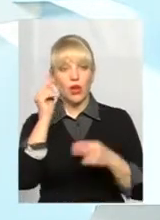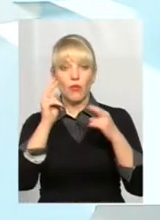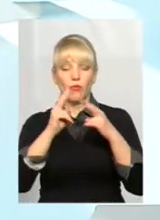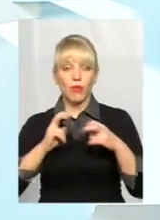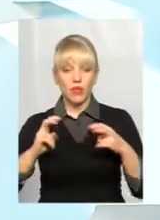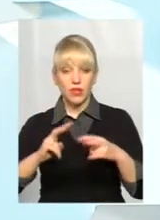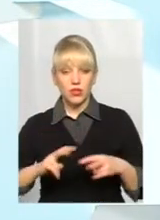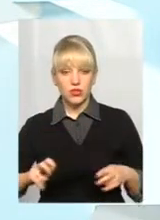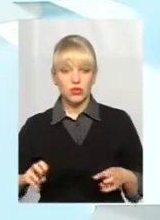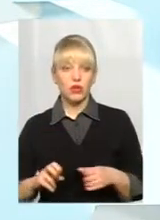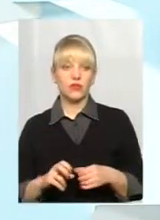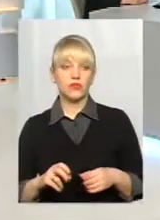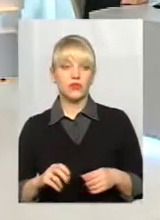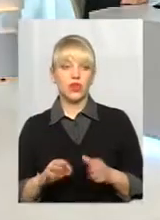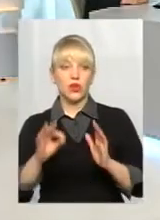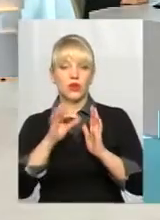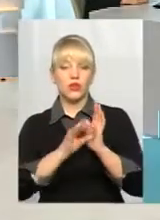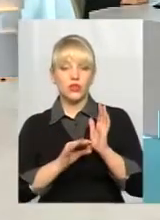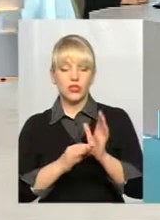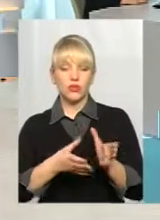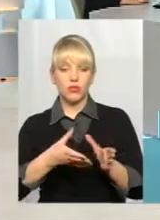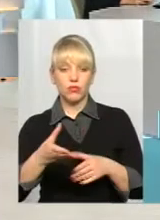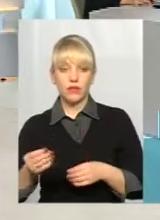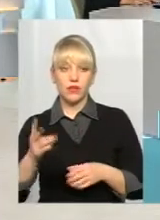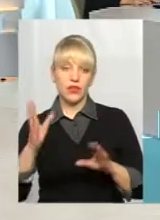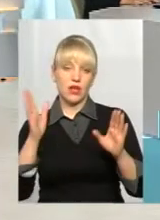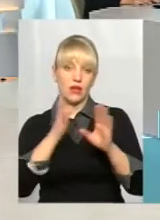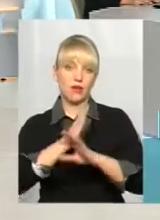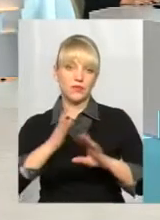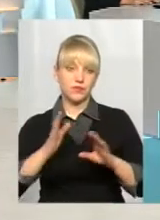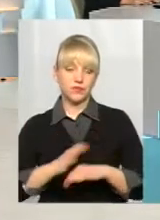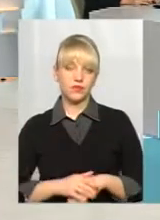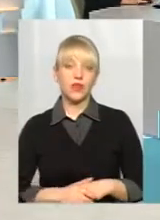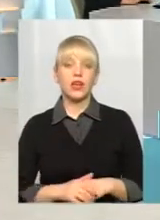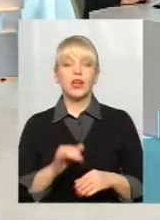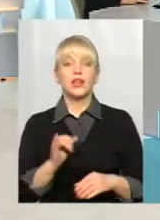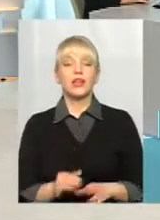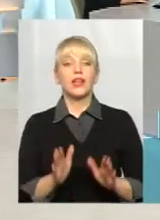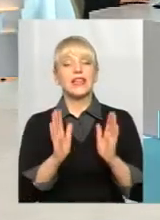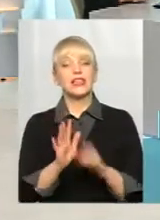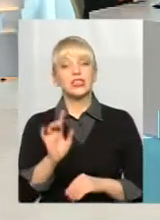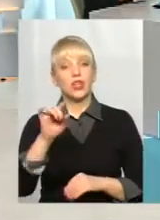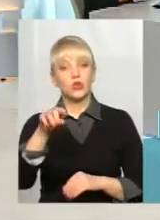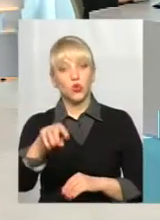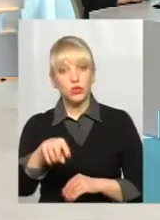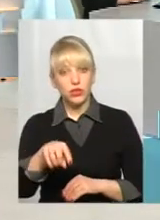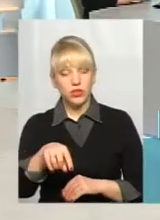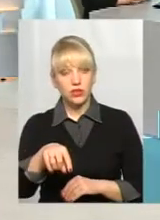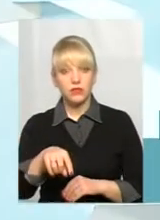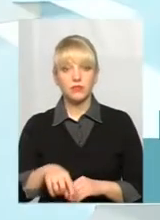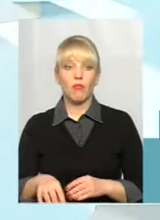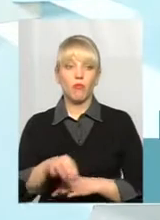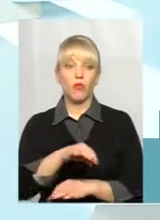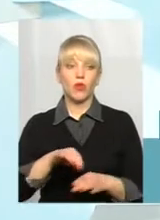проаналізовано, досліджено оцінкою впливу на навколишнє природне середовище. Перед тим, як будувати. Да. І лише тоді, значить,